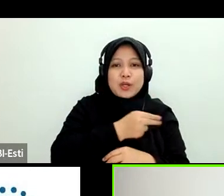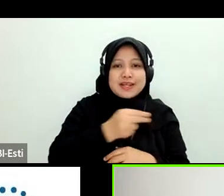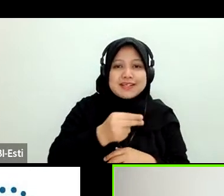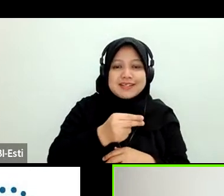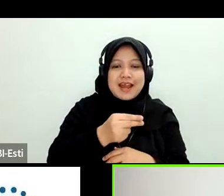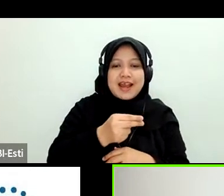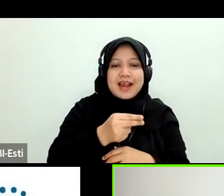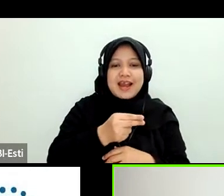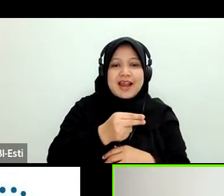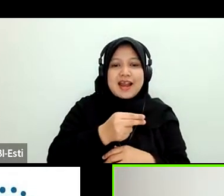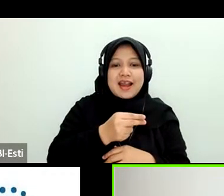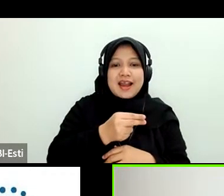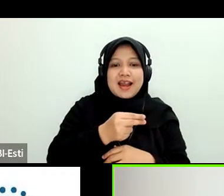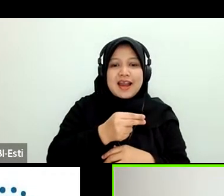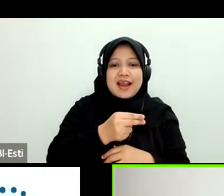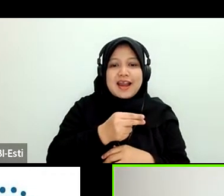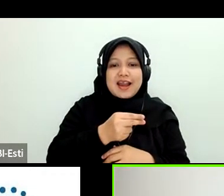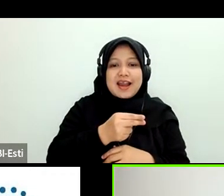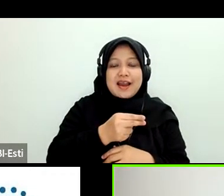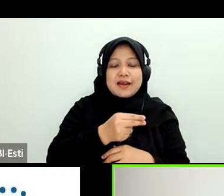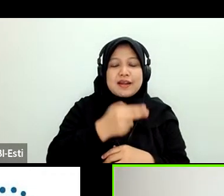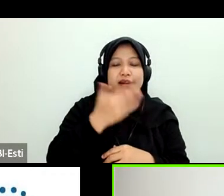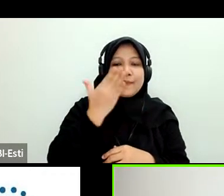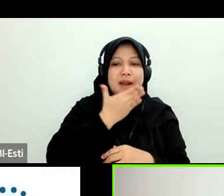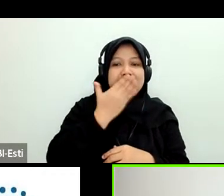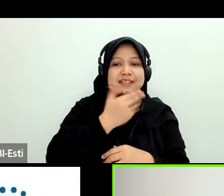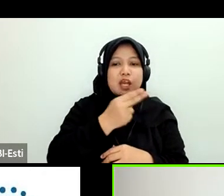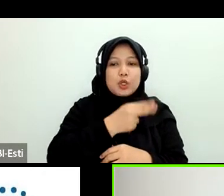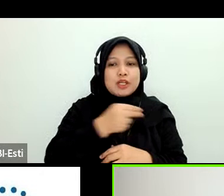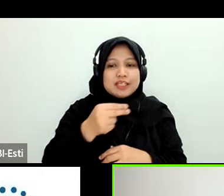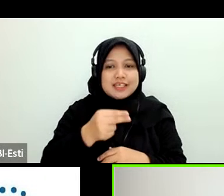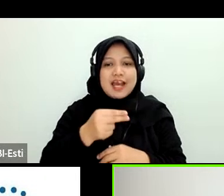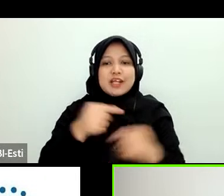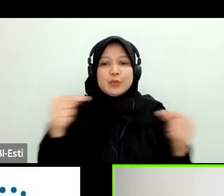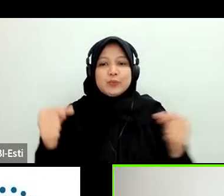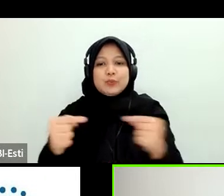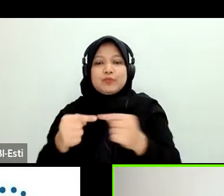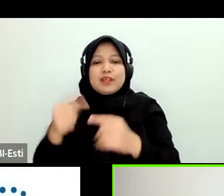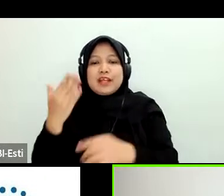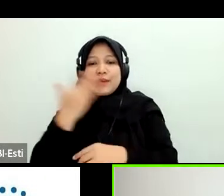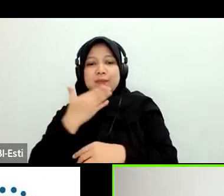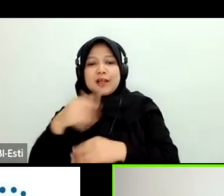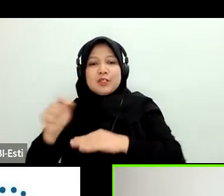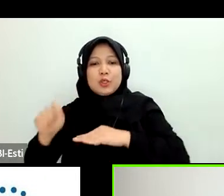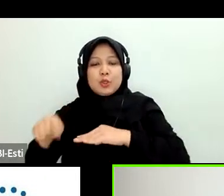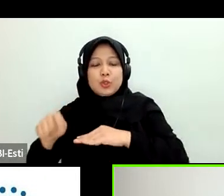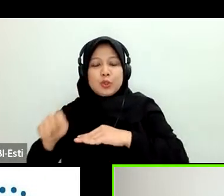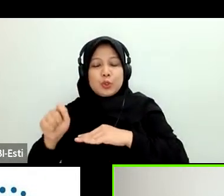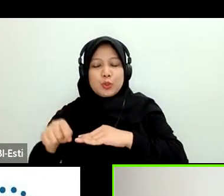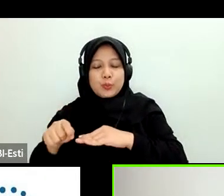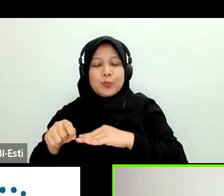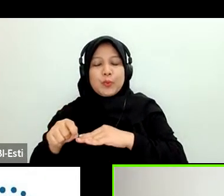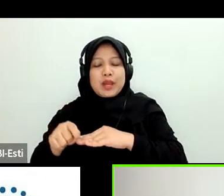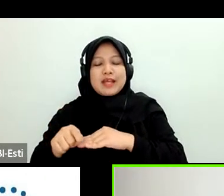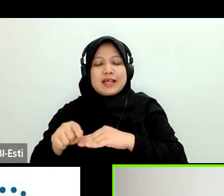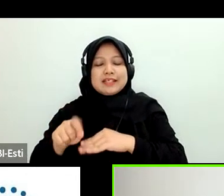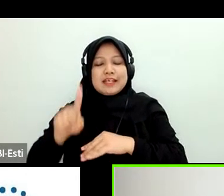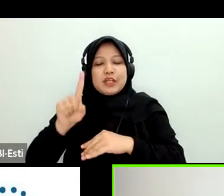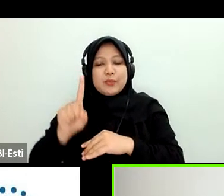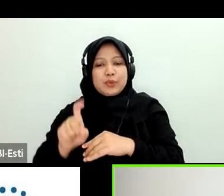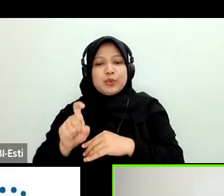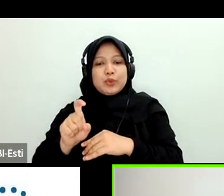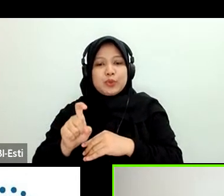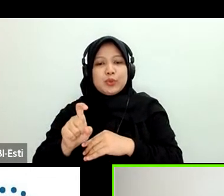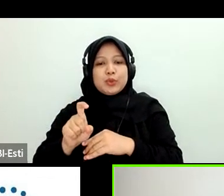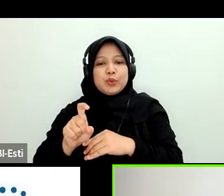yang dari bahasa aslinya Seperti apa gitu Jadi butuh proses reflektif dan reflektif dari hal